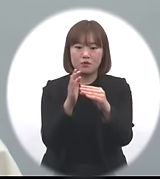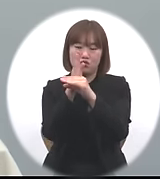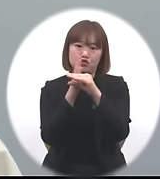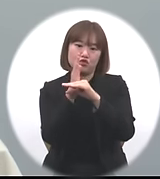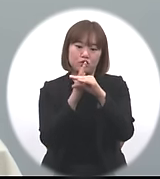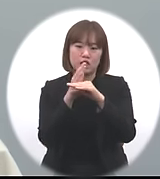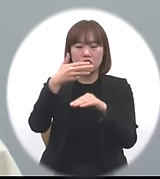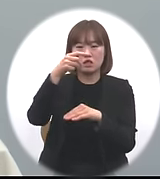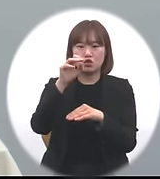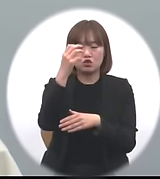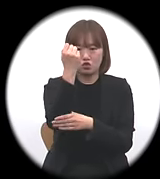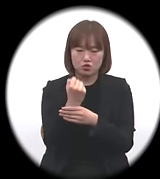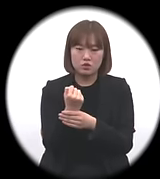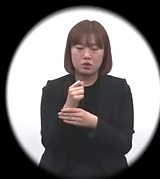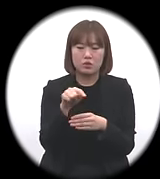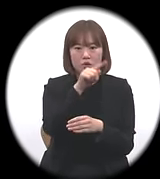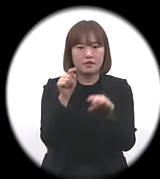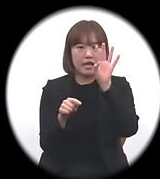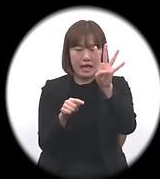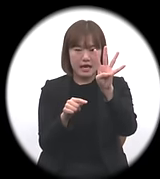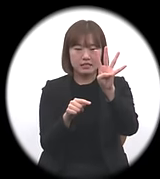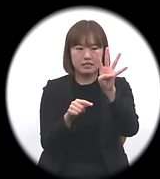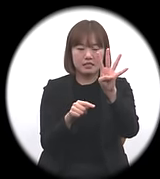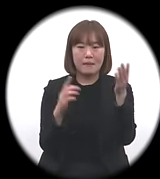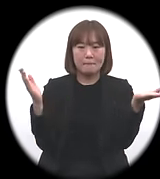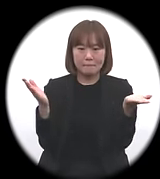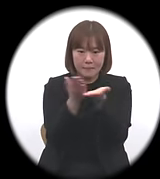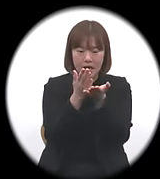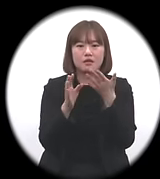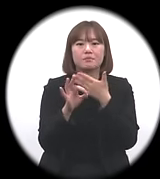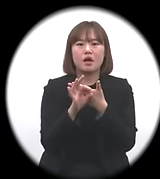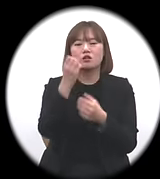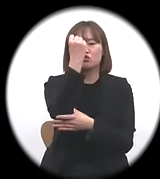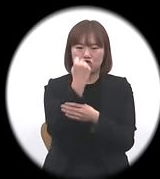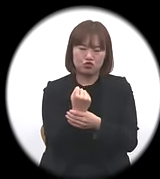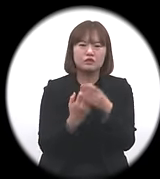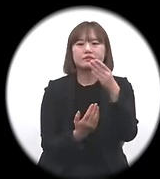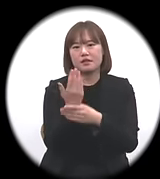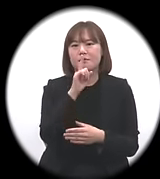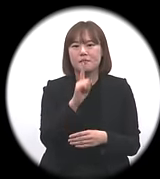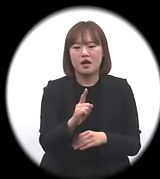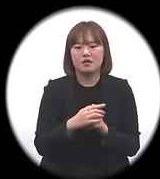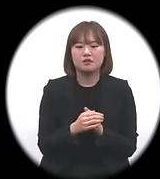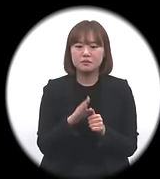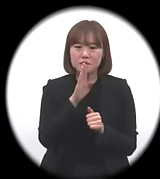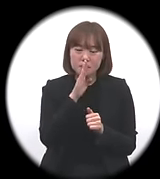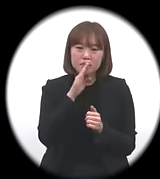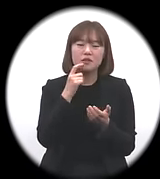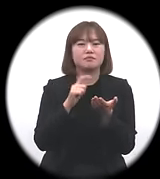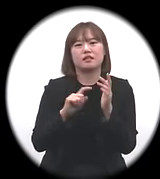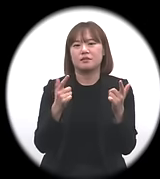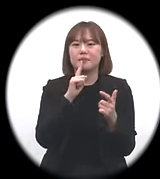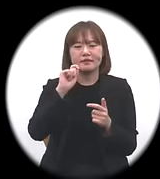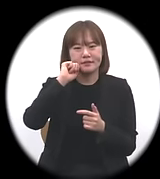치과대학 교과서에 있는 그림입니다. 가운데 있는 캐리스라고 쓴 게 충치예요. 저 네 가지 조건이 모두 맞았을 때만